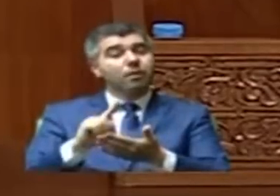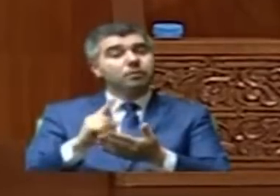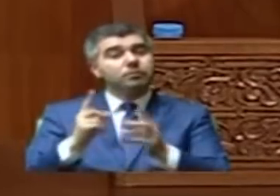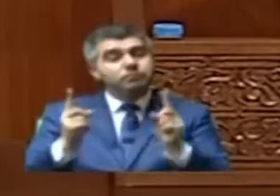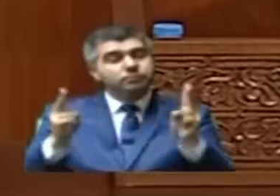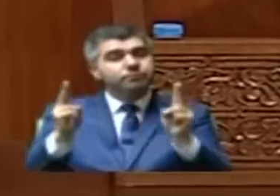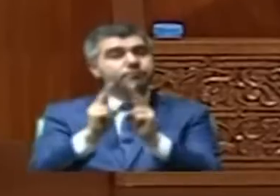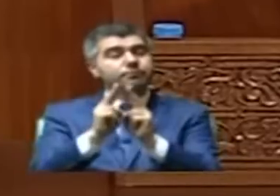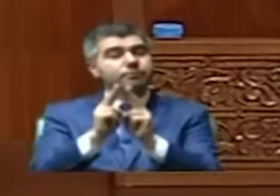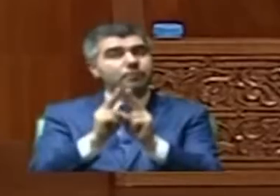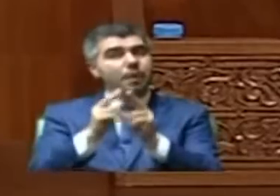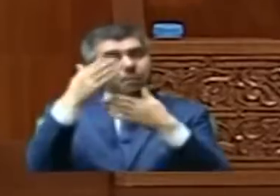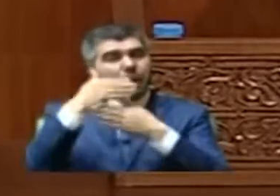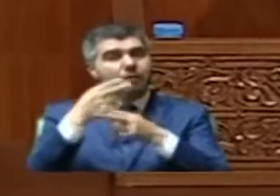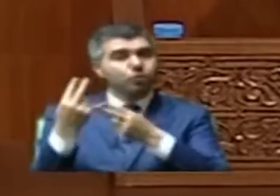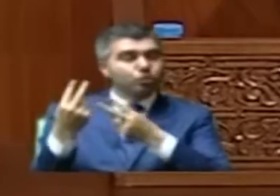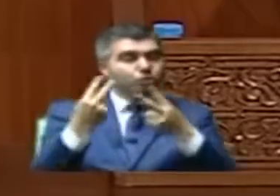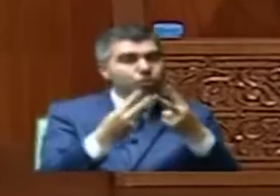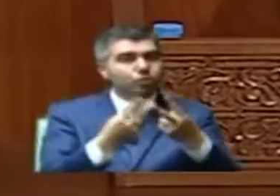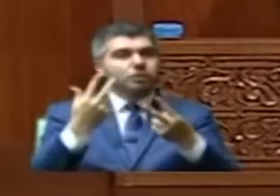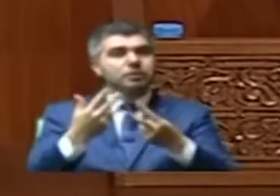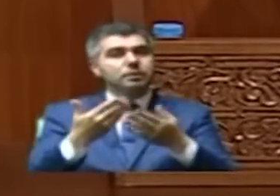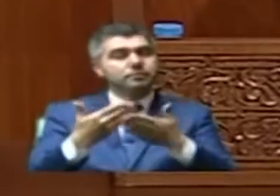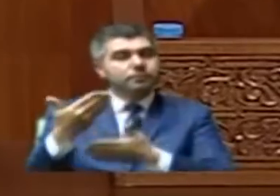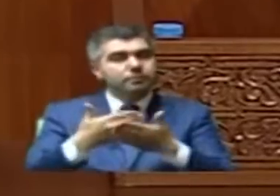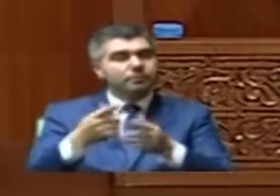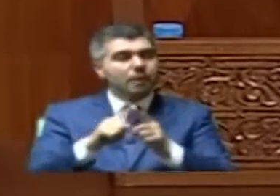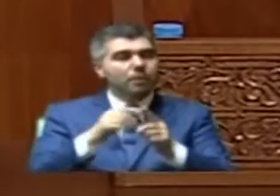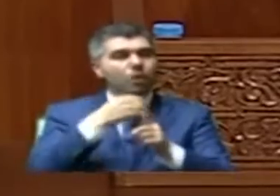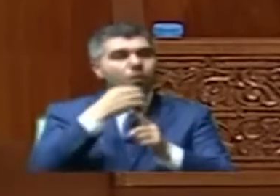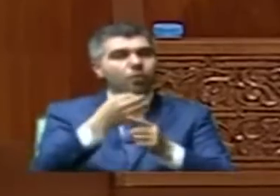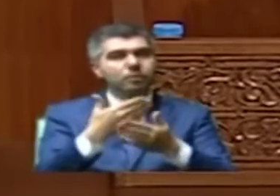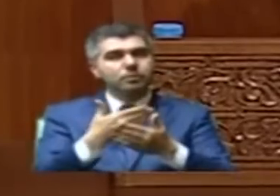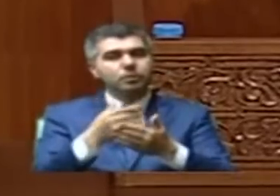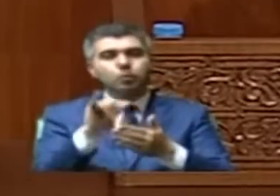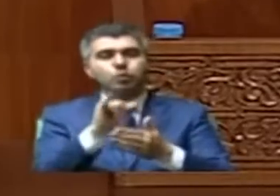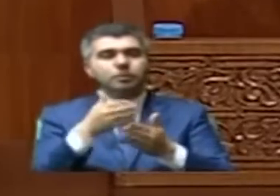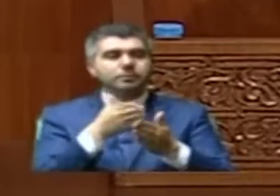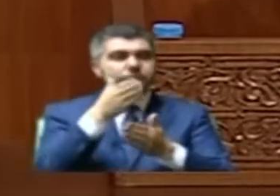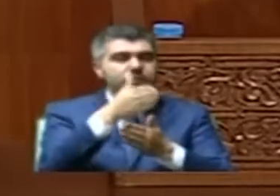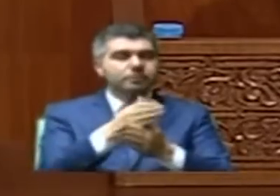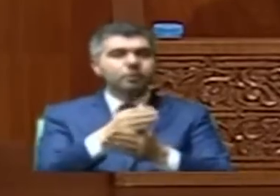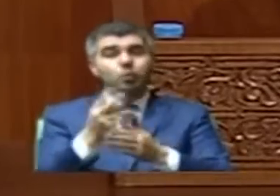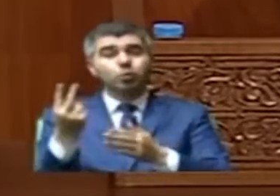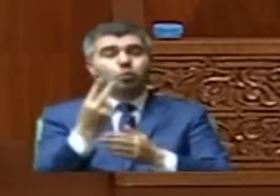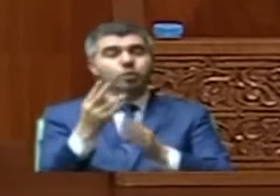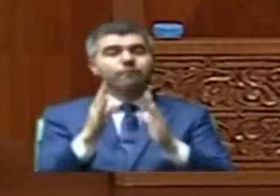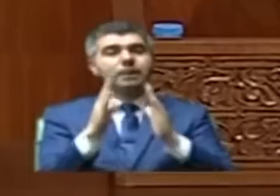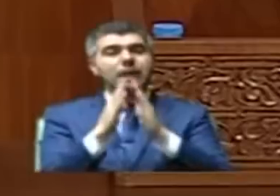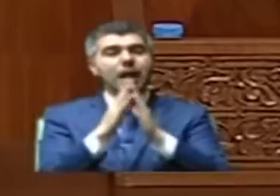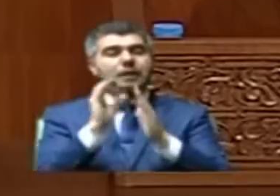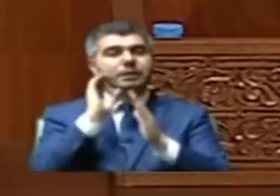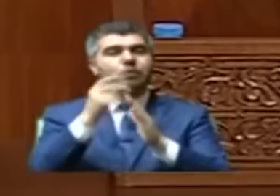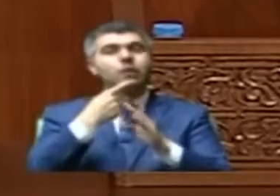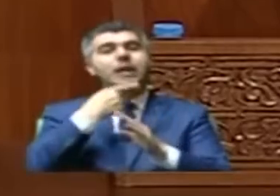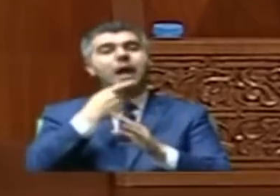كتستقبل مغاربة العالم عندما يدخلون، كتعطيهم الإرشادات ديالهم إلى آخره. كاين دارين الآن ثلاثة، كاين في الناظور، وكاين